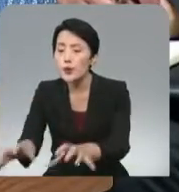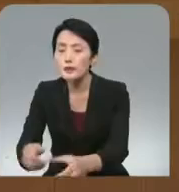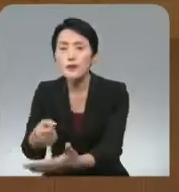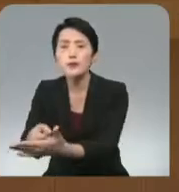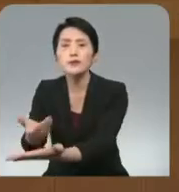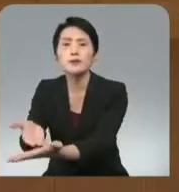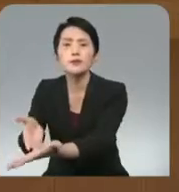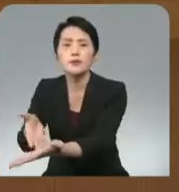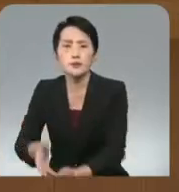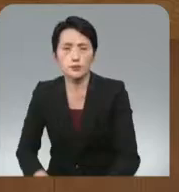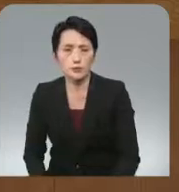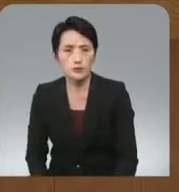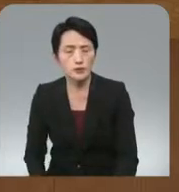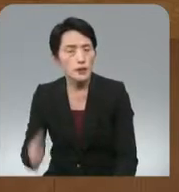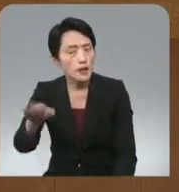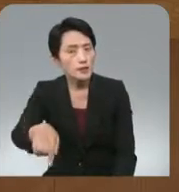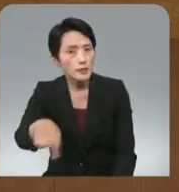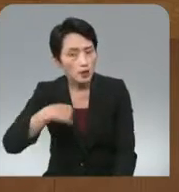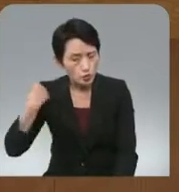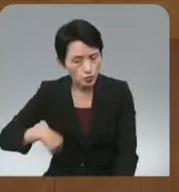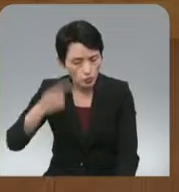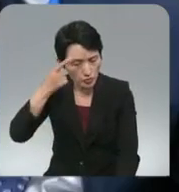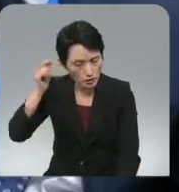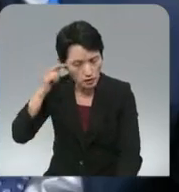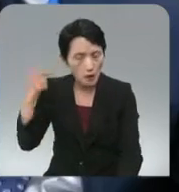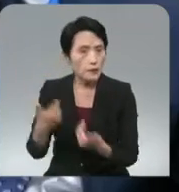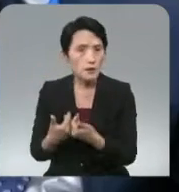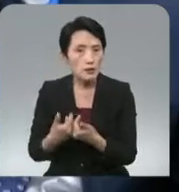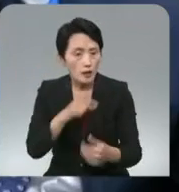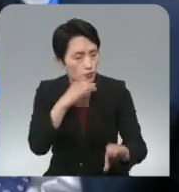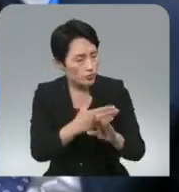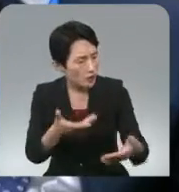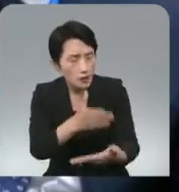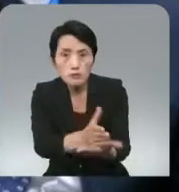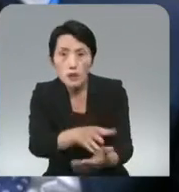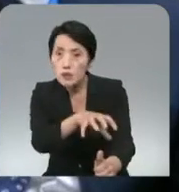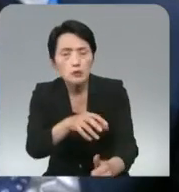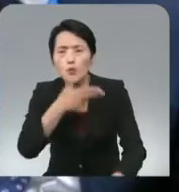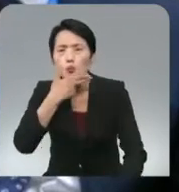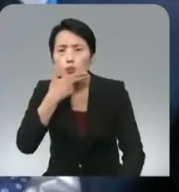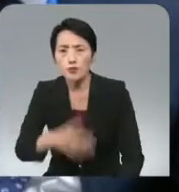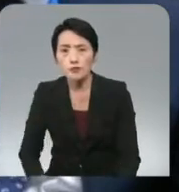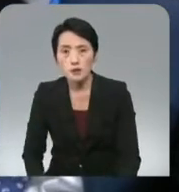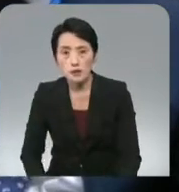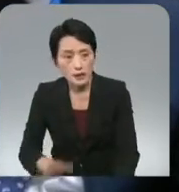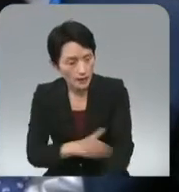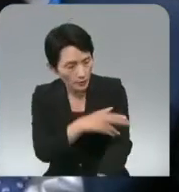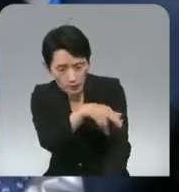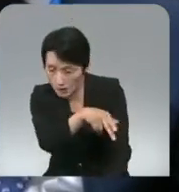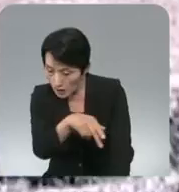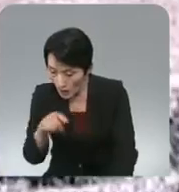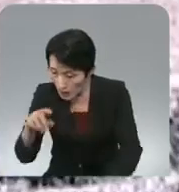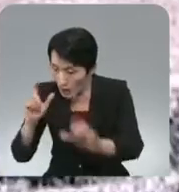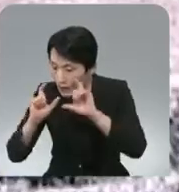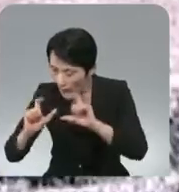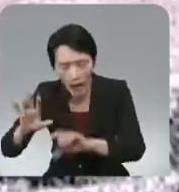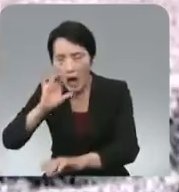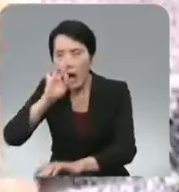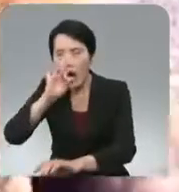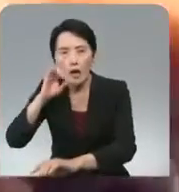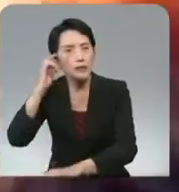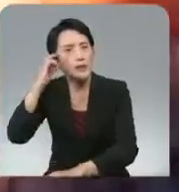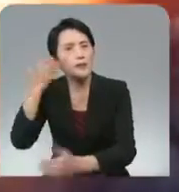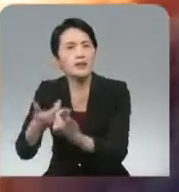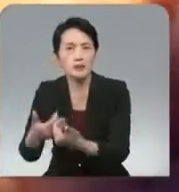Linda Thomas grünfield à toutefois réaffirmé que les États sénateurs du communiqué continuerait à s'engager